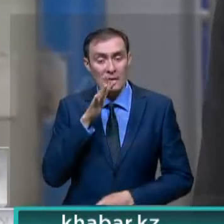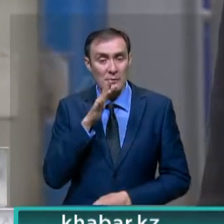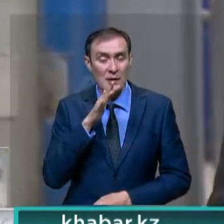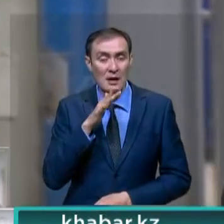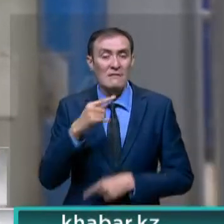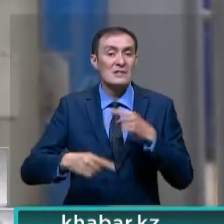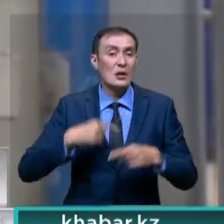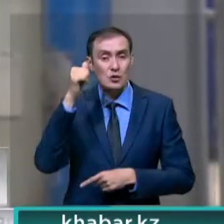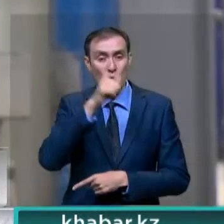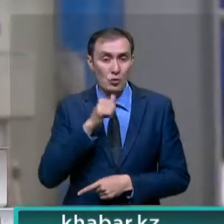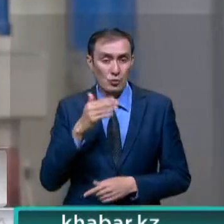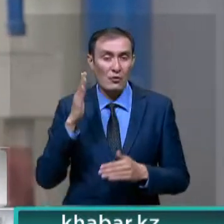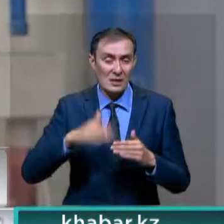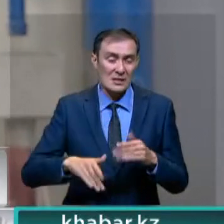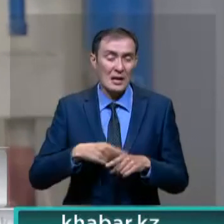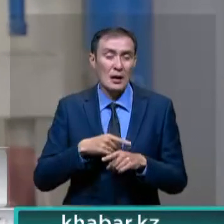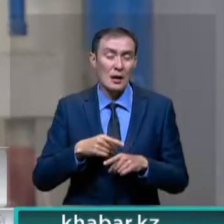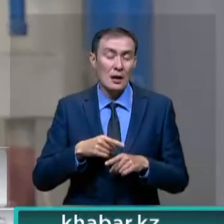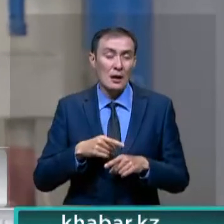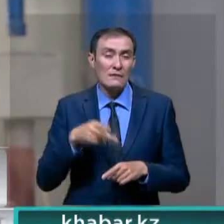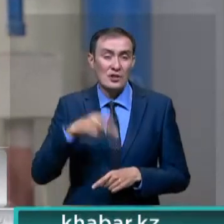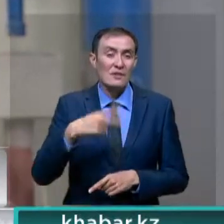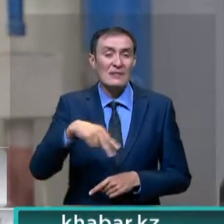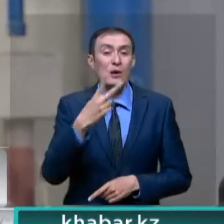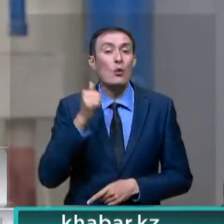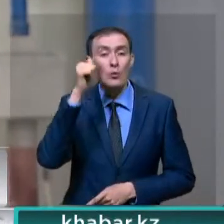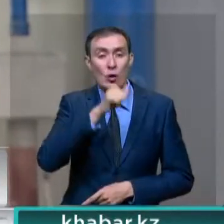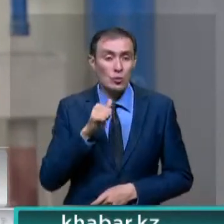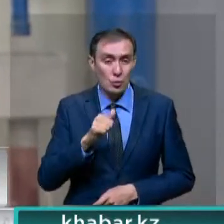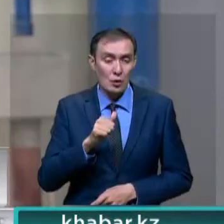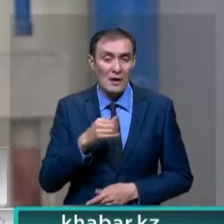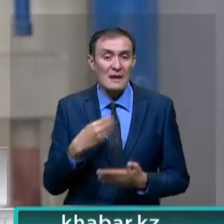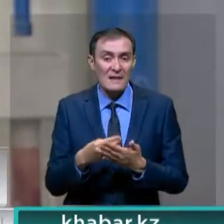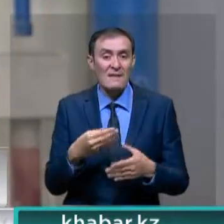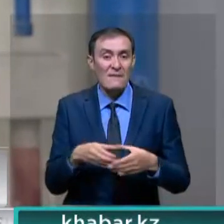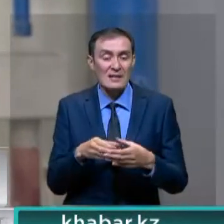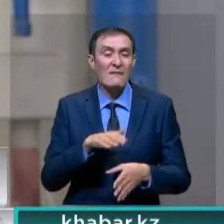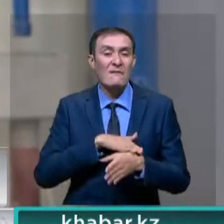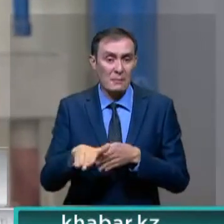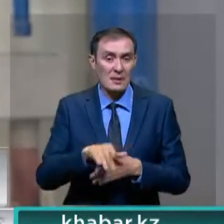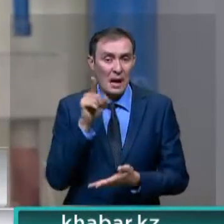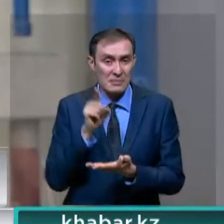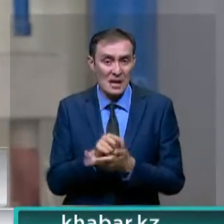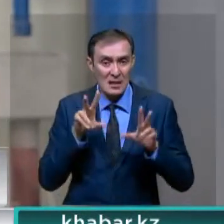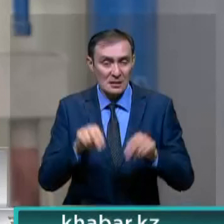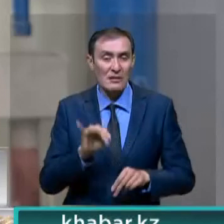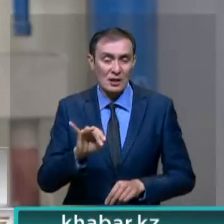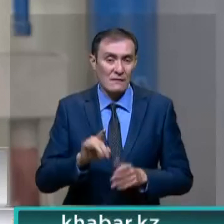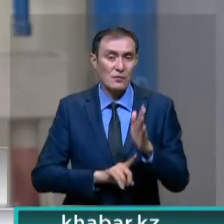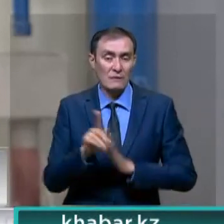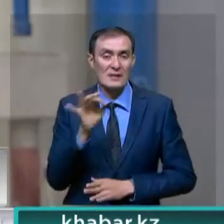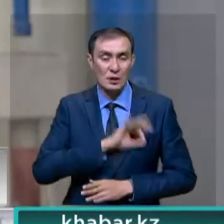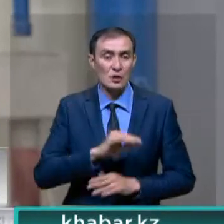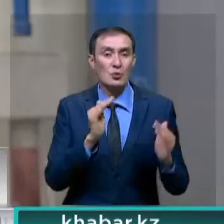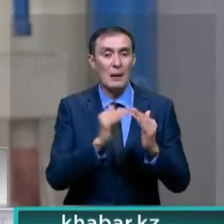концу следующего года, наверное, или к полугодию 2022 года, инвестор выполнит свои обязательства и ведет